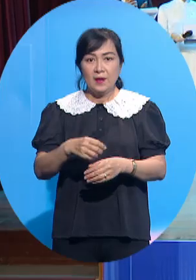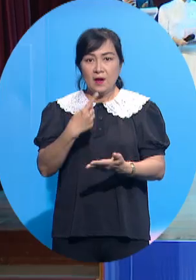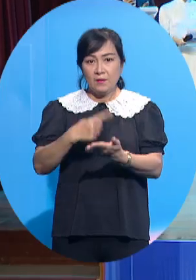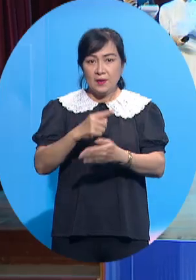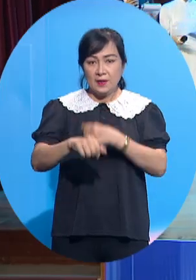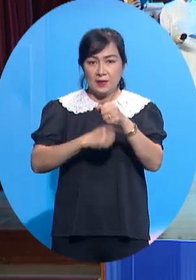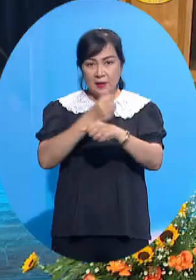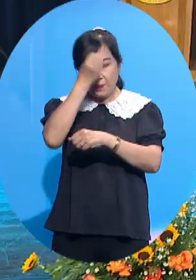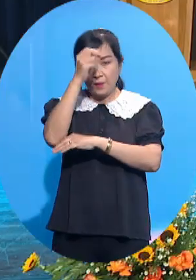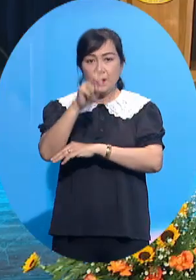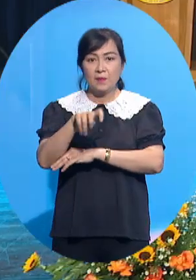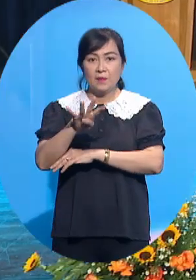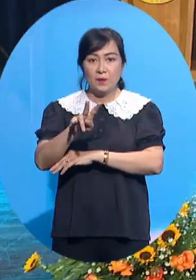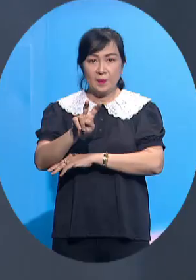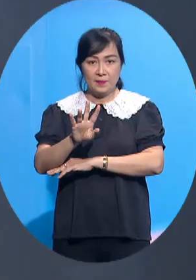phí năm học